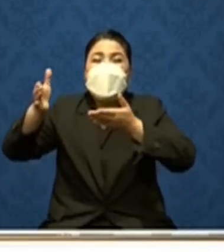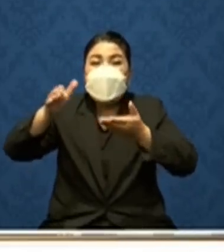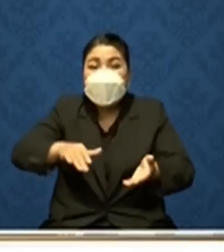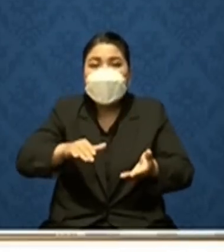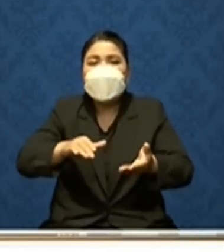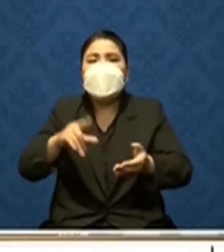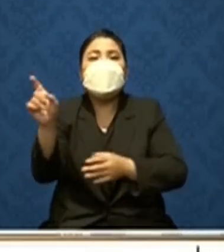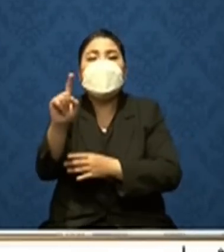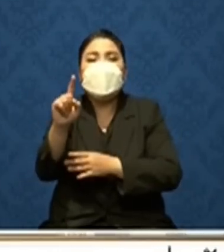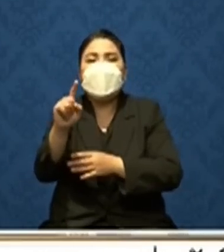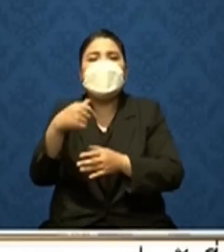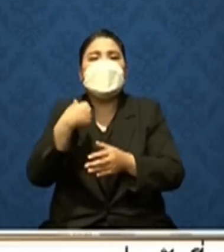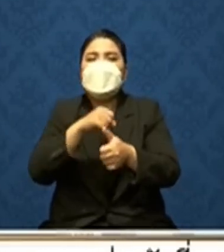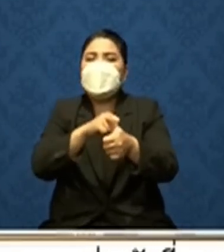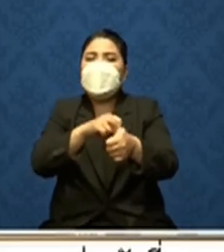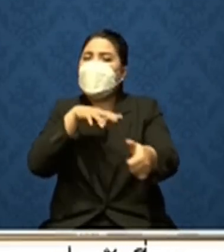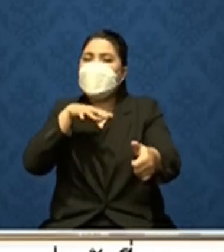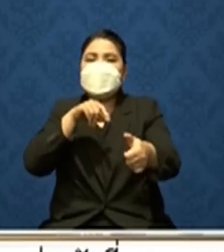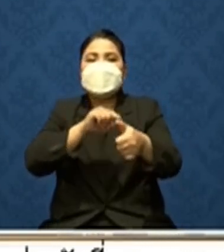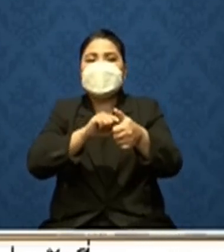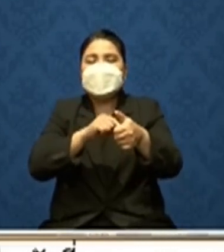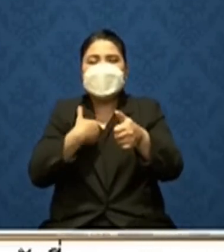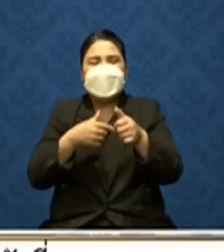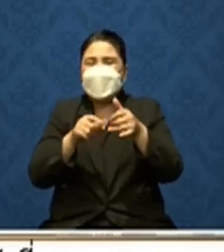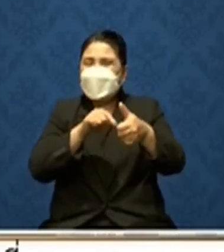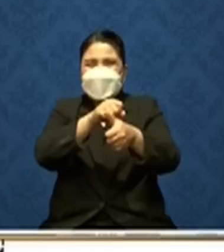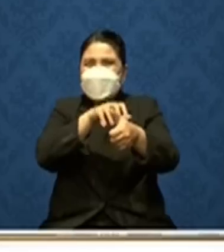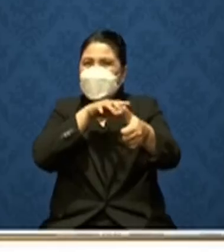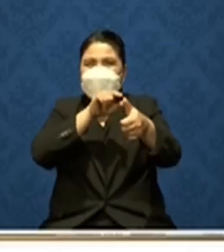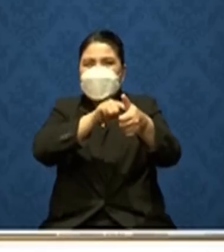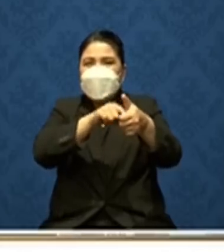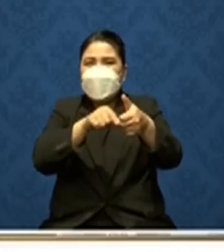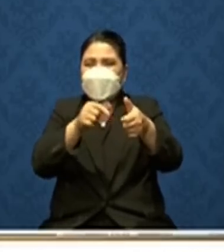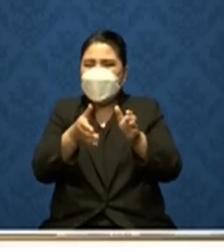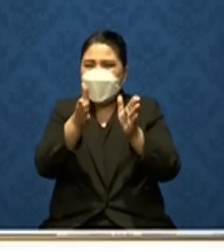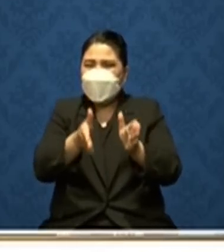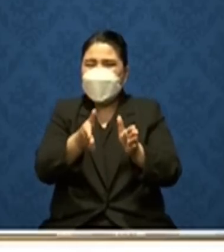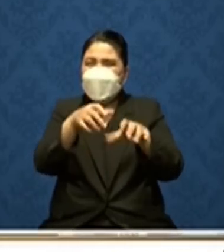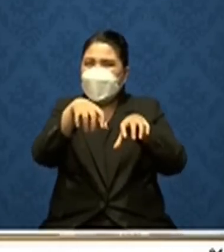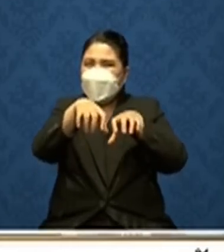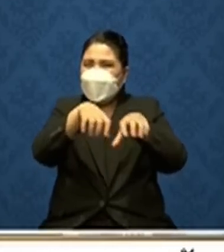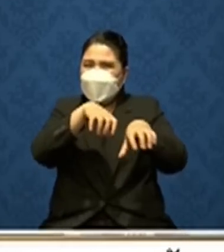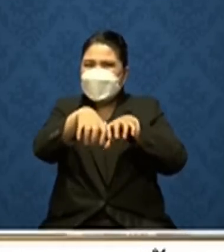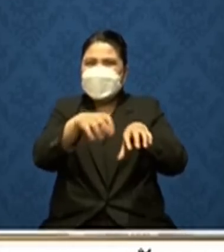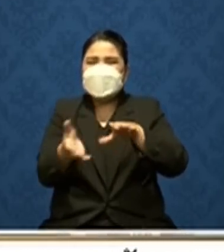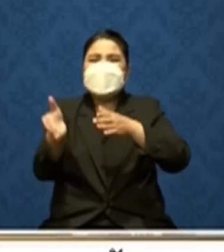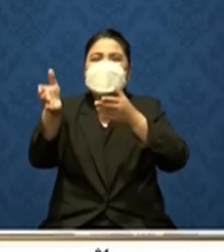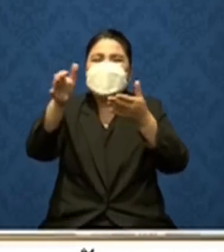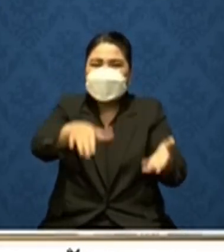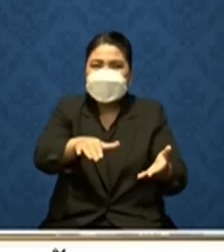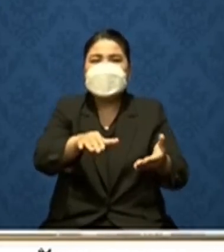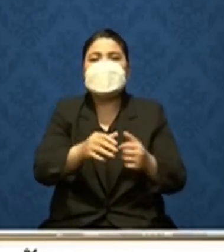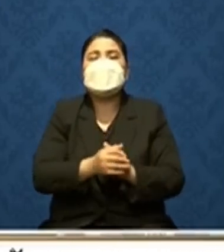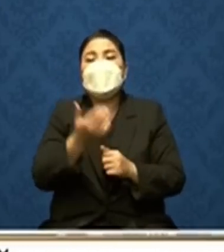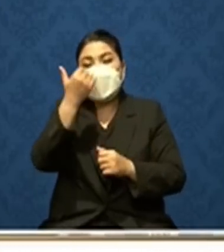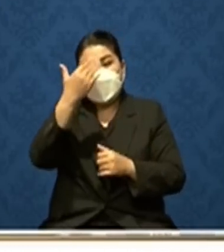เป็นผู้นำแห่งความพินาศล้มเหลววันพรุ่งนี้สำคัญครับเพราะเป็นผู้นำที่